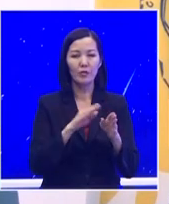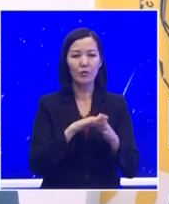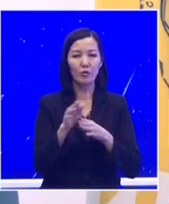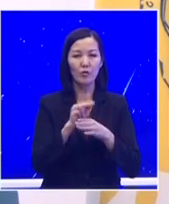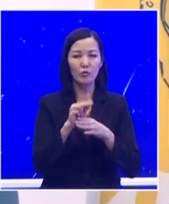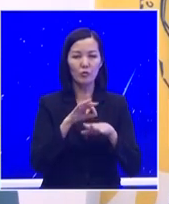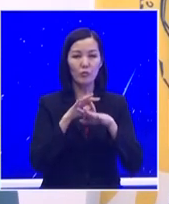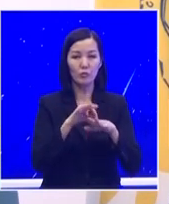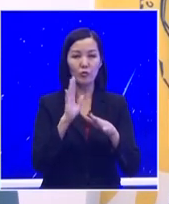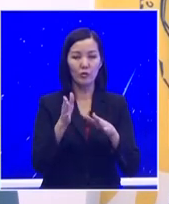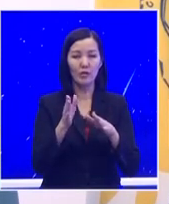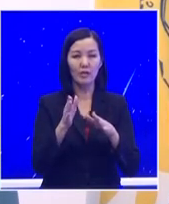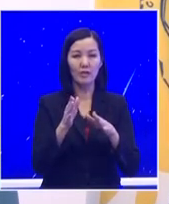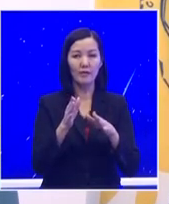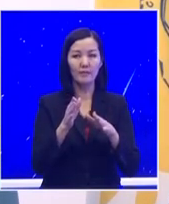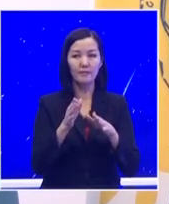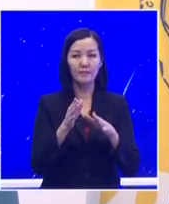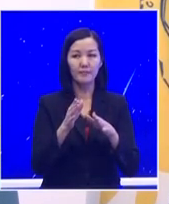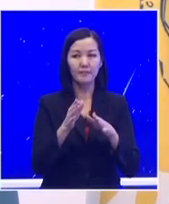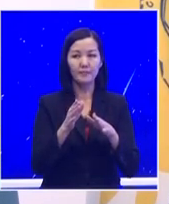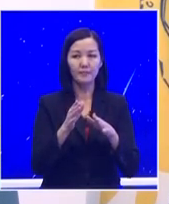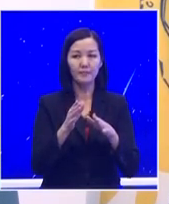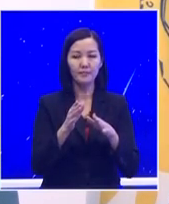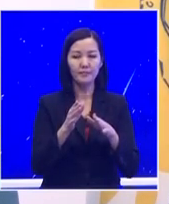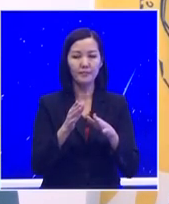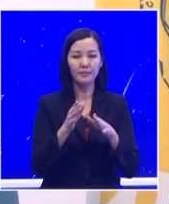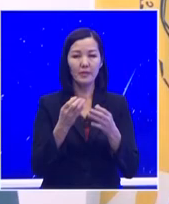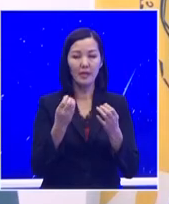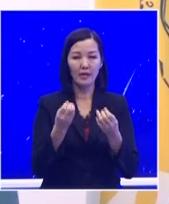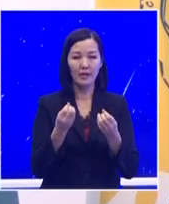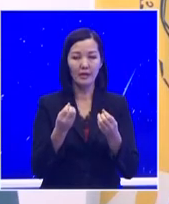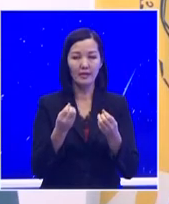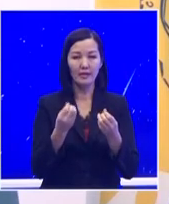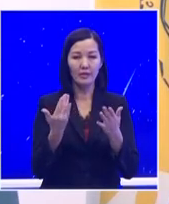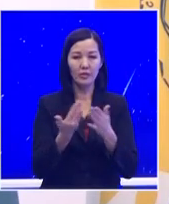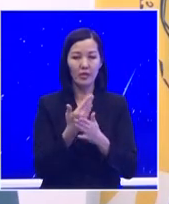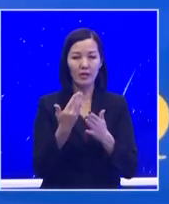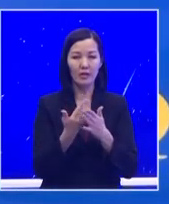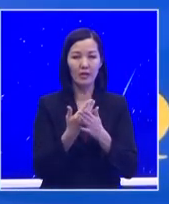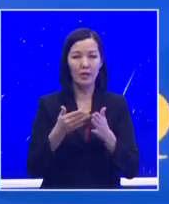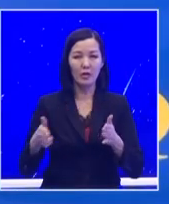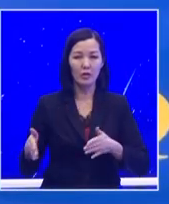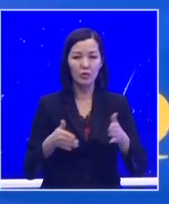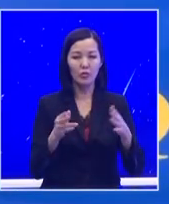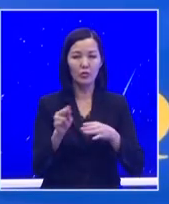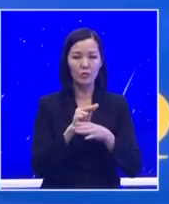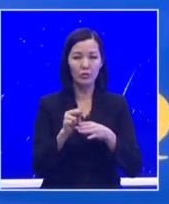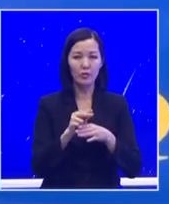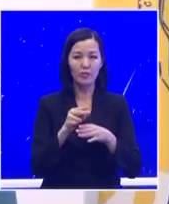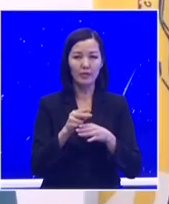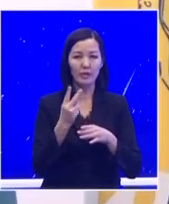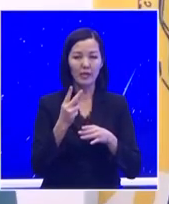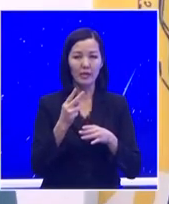жөндеу жұмыс өткізеді. Сейсма усилениесімен. Сонымен қатар жолдарды жөндейміз. 2-40